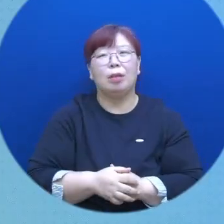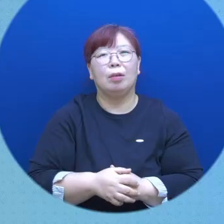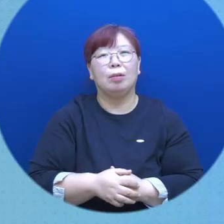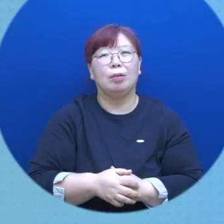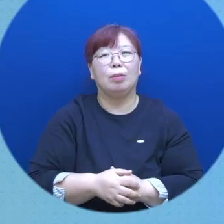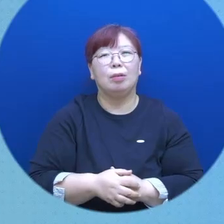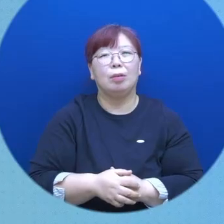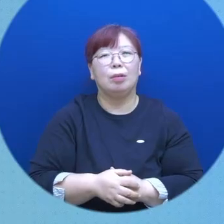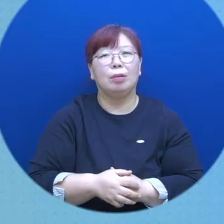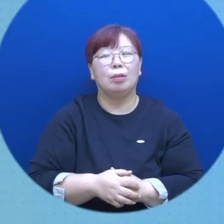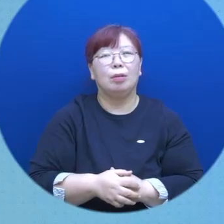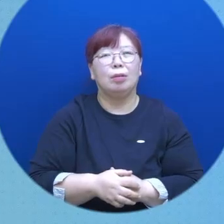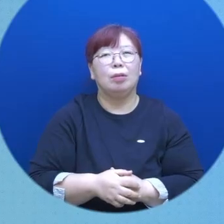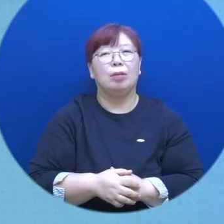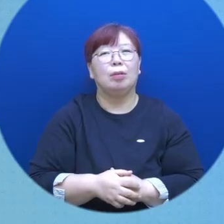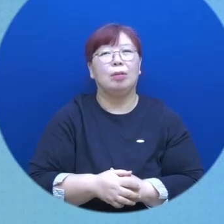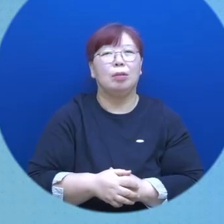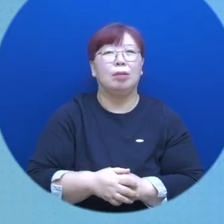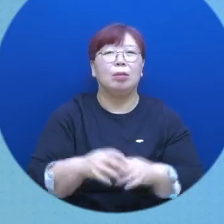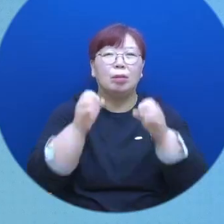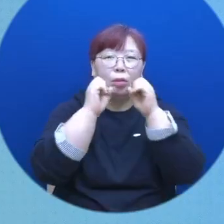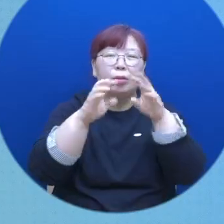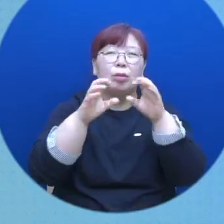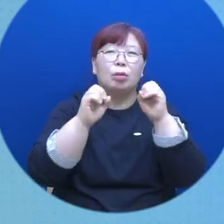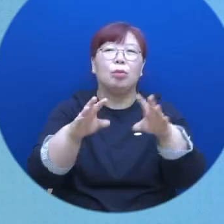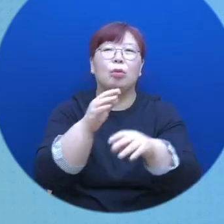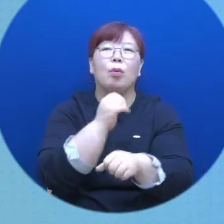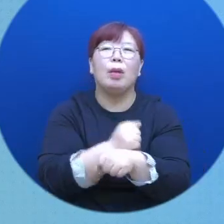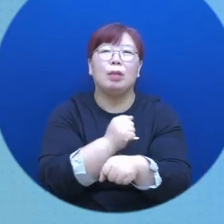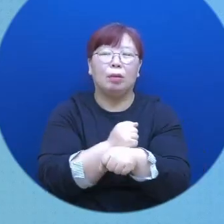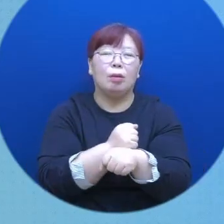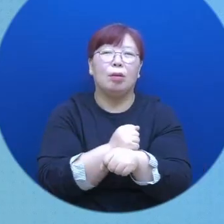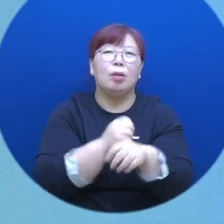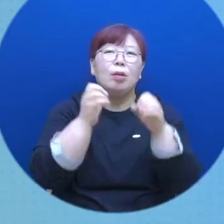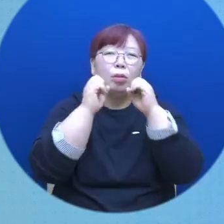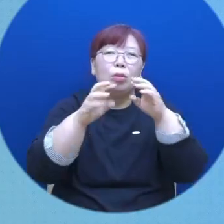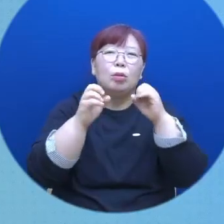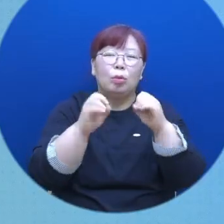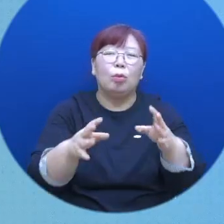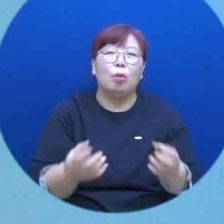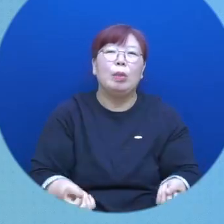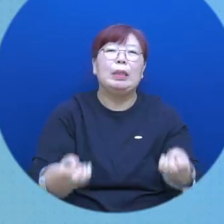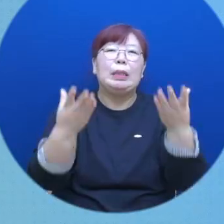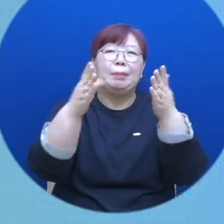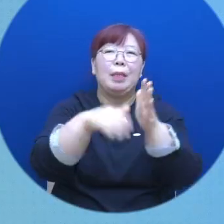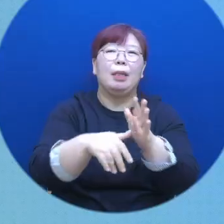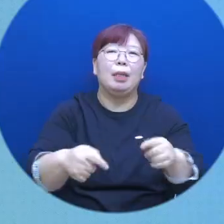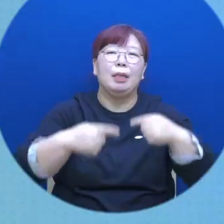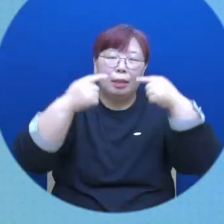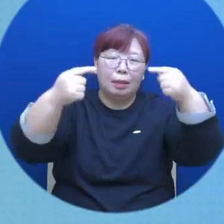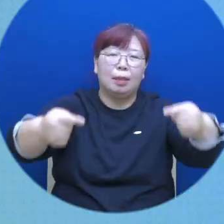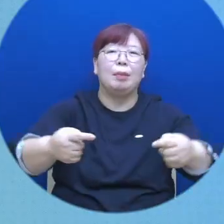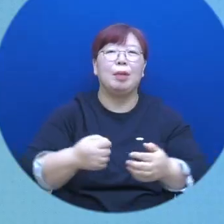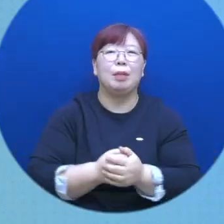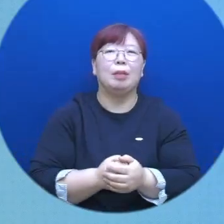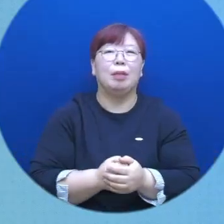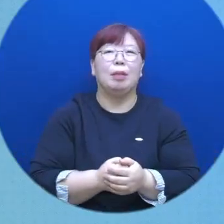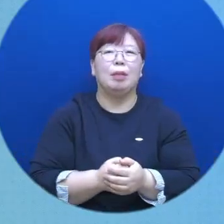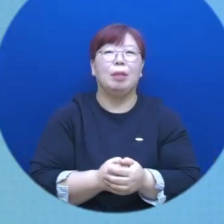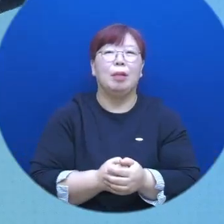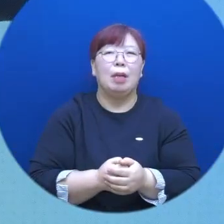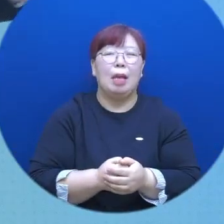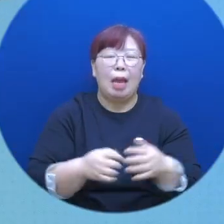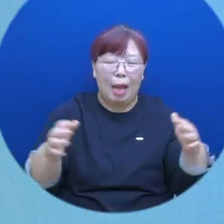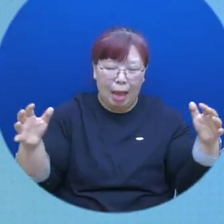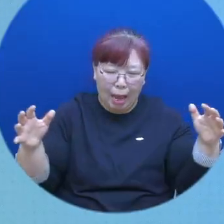그분이 전도를 해서 대학생 전도 집회에 참여하게 된 거예요. 말씀을 들었어요. 찬양이에요. 합심